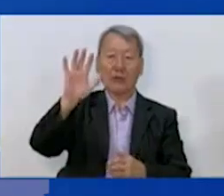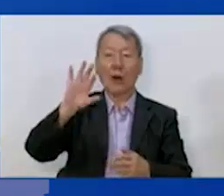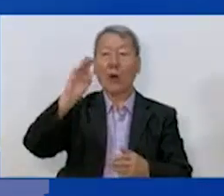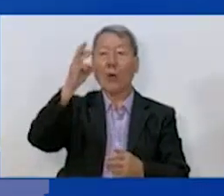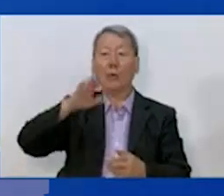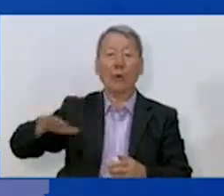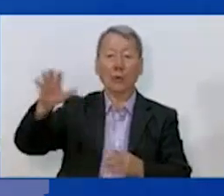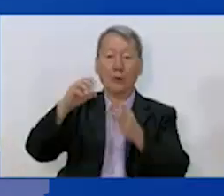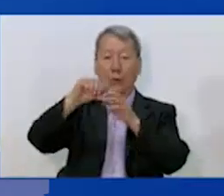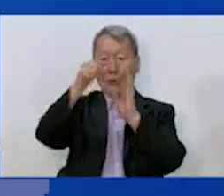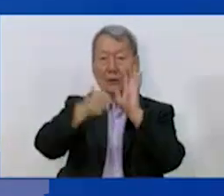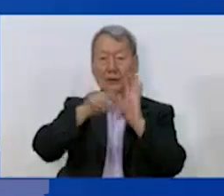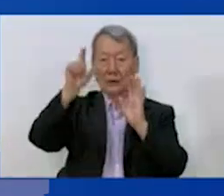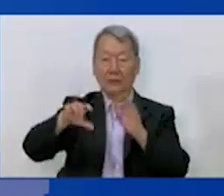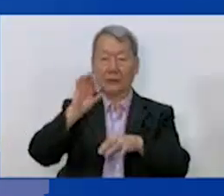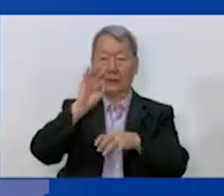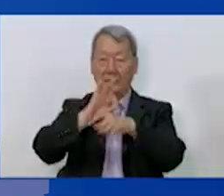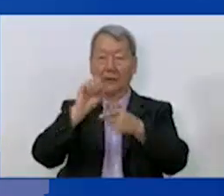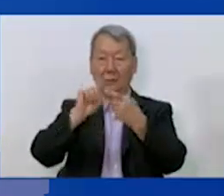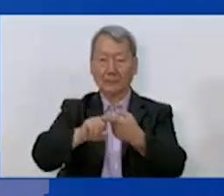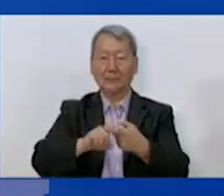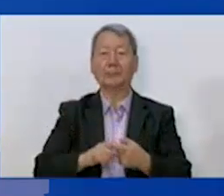5, Ош облусунда 16 учур катталды.